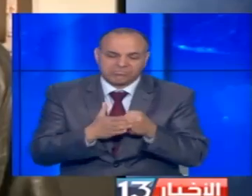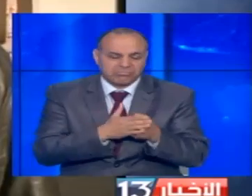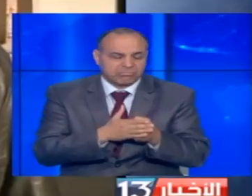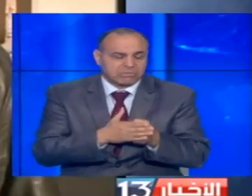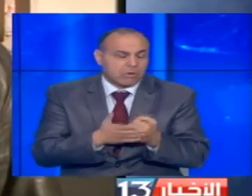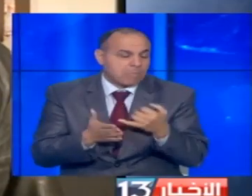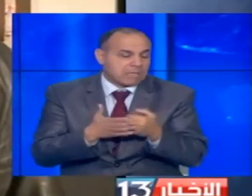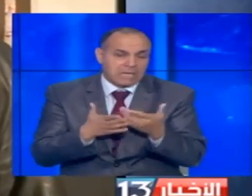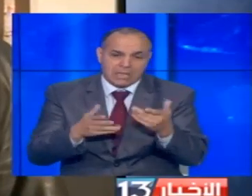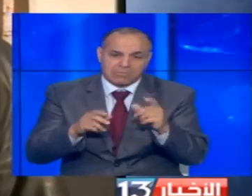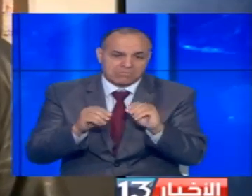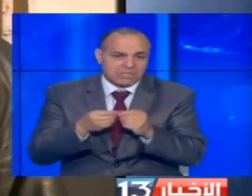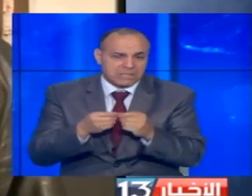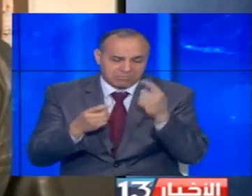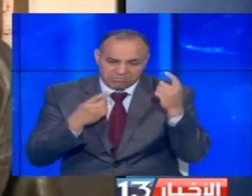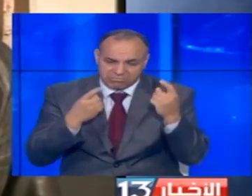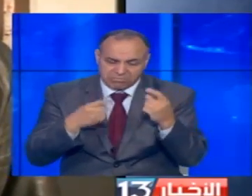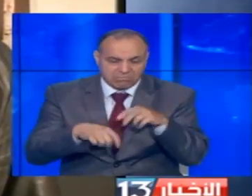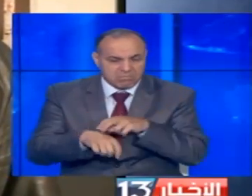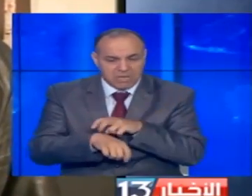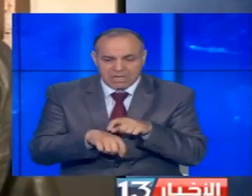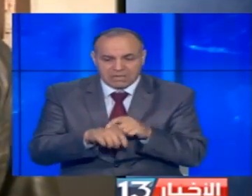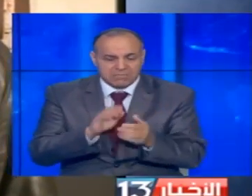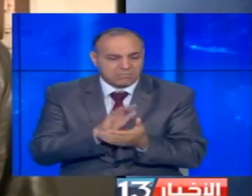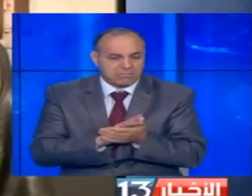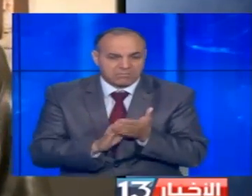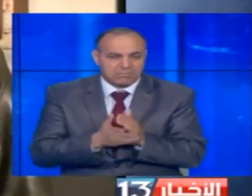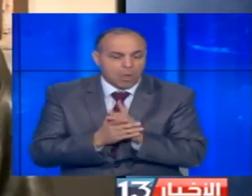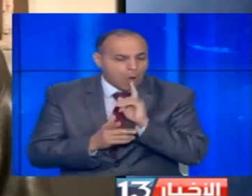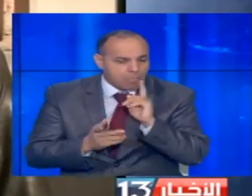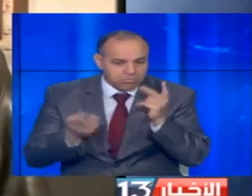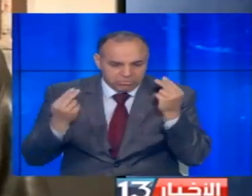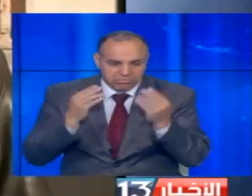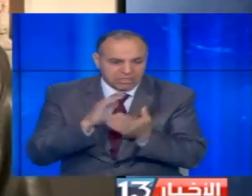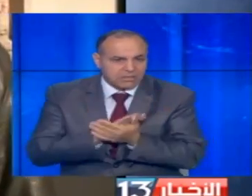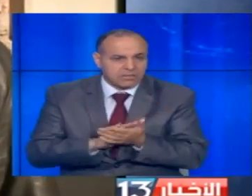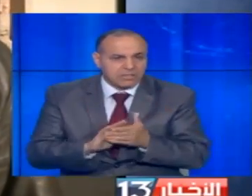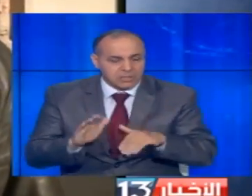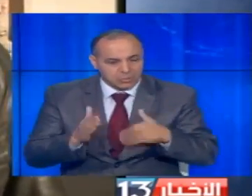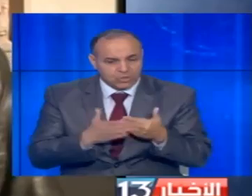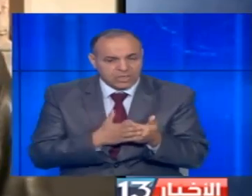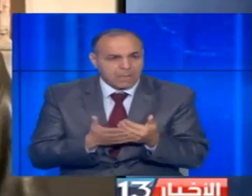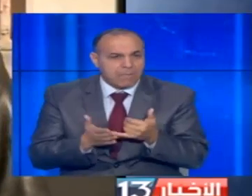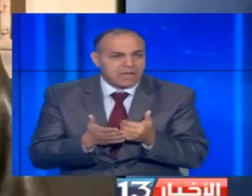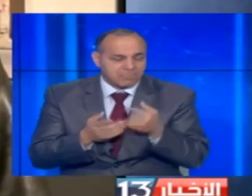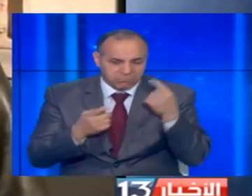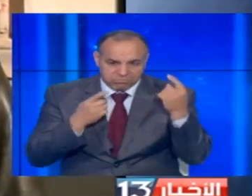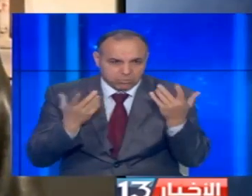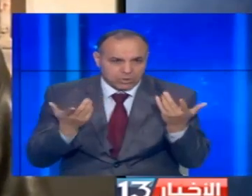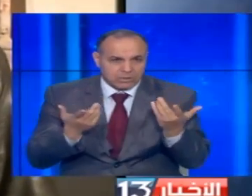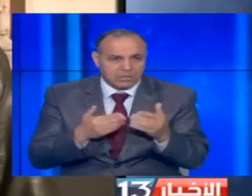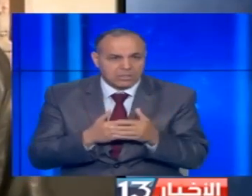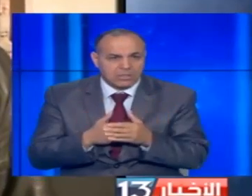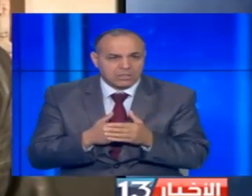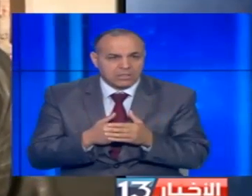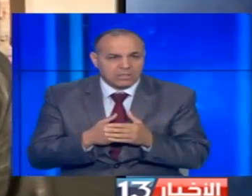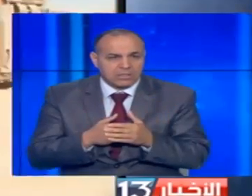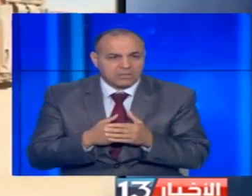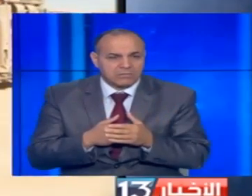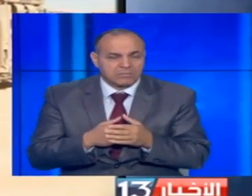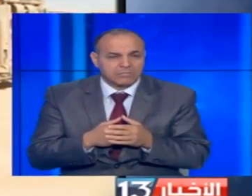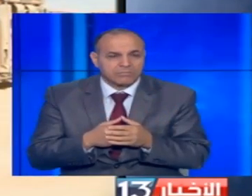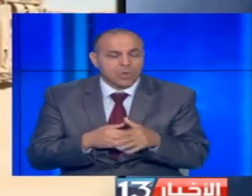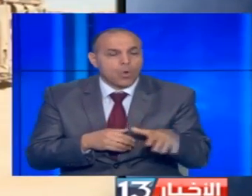رديف في تصورنا سلطه محليه ما عندها حتى سلطه تكتسبها وصلنا في رديف في تصورنا وصلنا ان المرح العبث